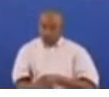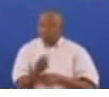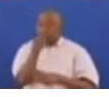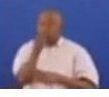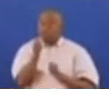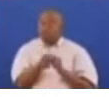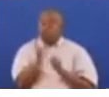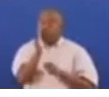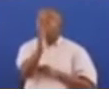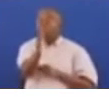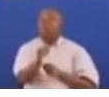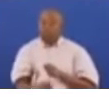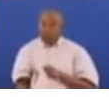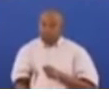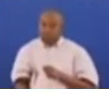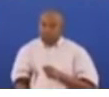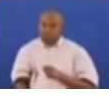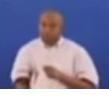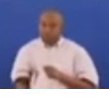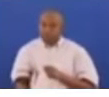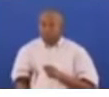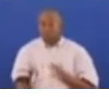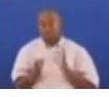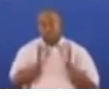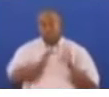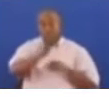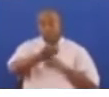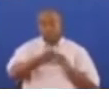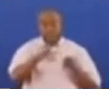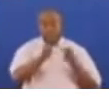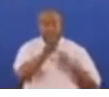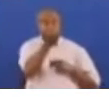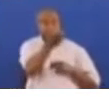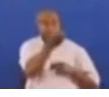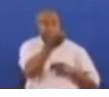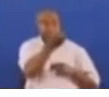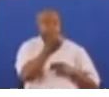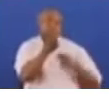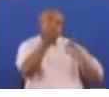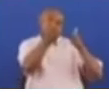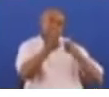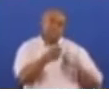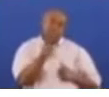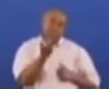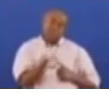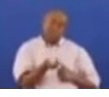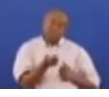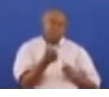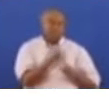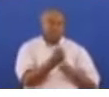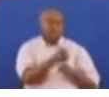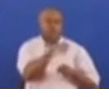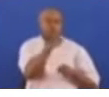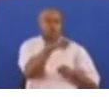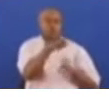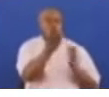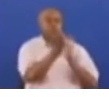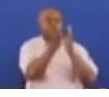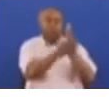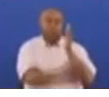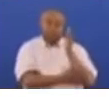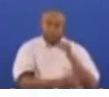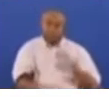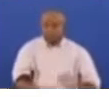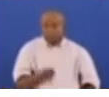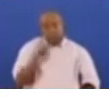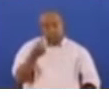vinaonekana. Ilikuwa tu ni swala la kwenda tu kusema kwamba nimeteleza. Lakini kwa nini hawezi kwenda kusema? Mimi nachoona mwenzetu